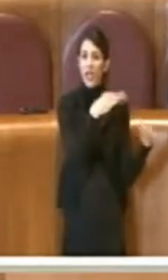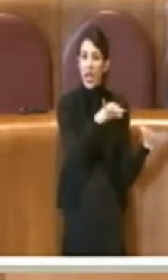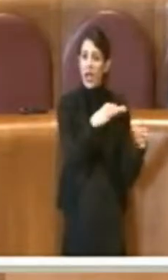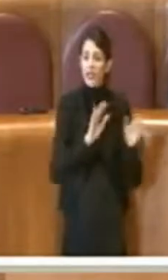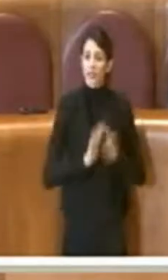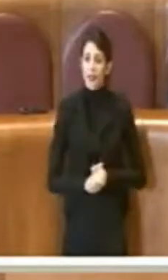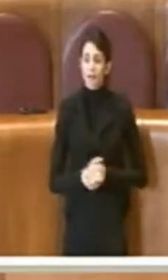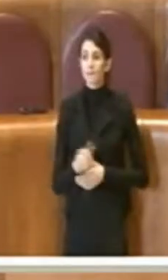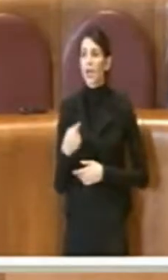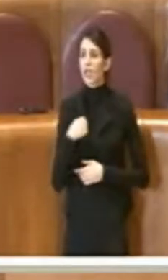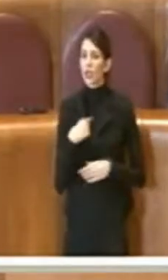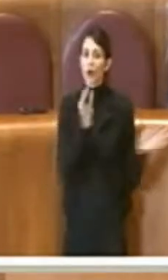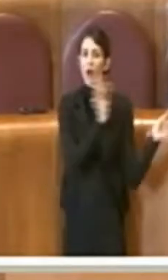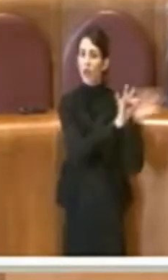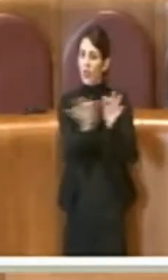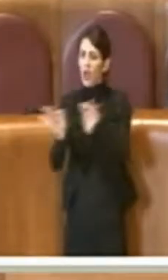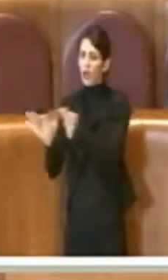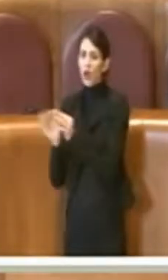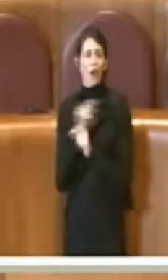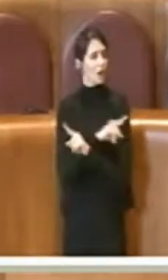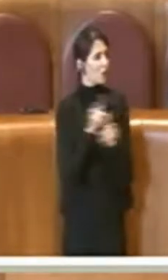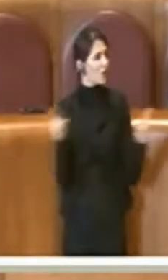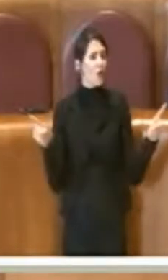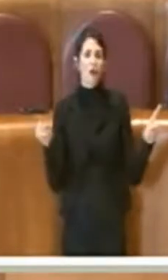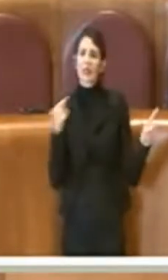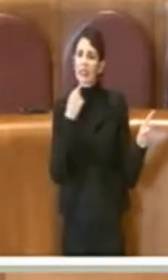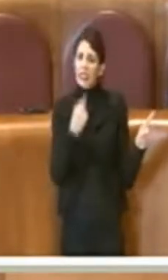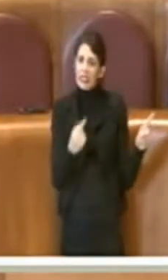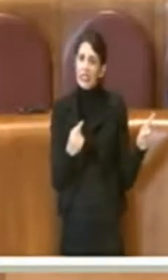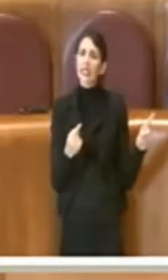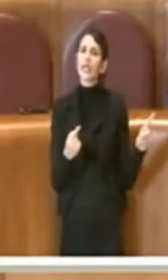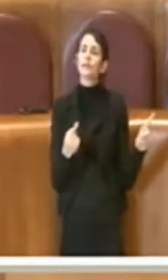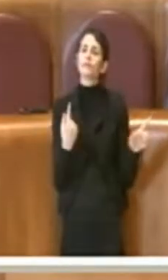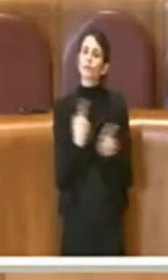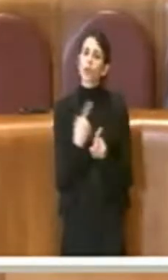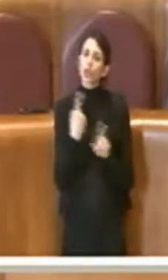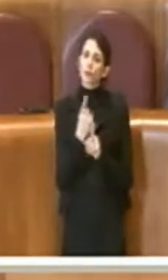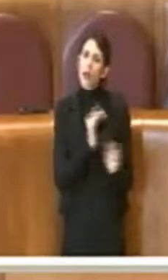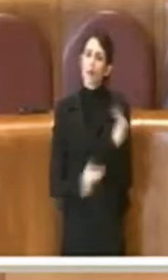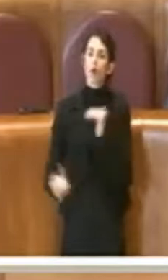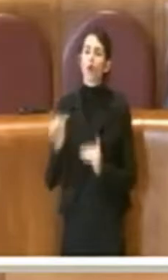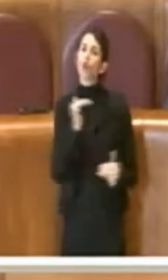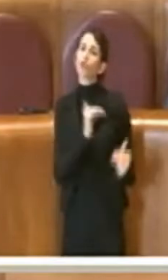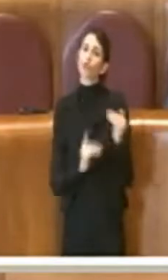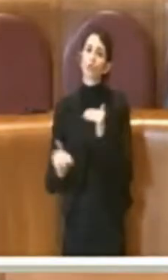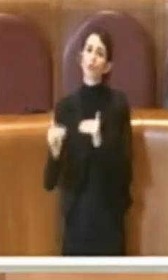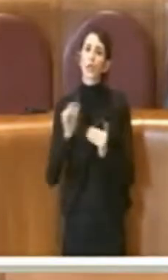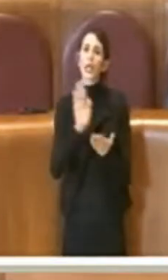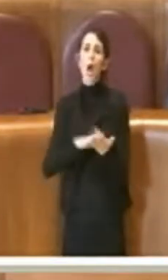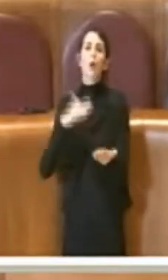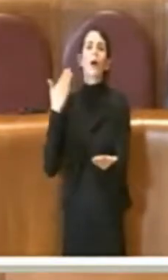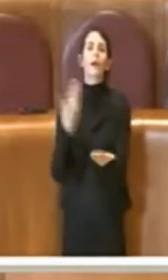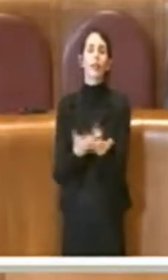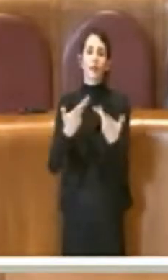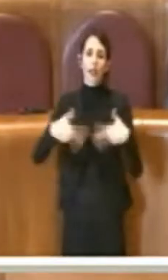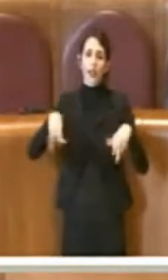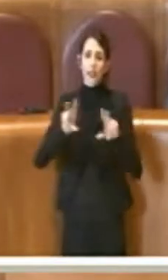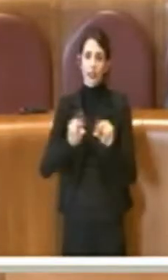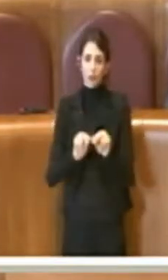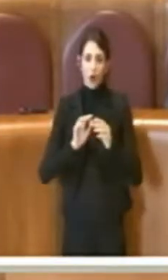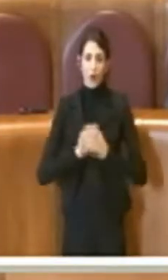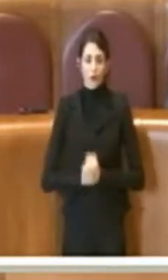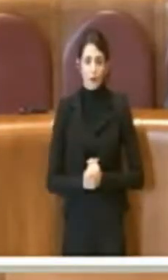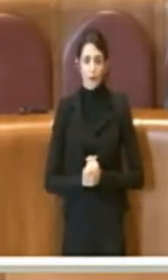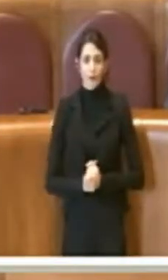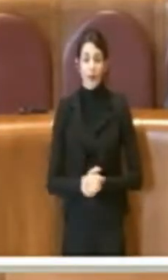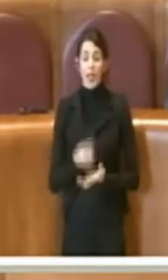della soluzione è nel costruire, nel riqualificare, nel aumentare la disponibilità